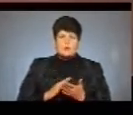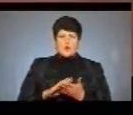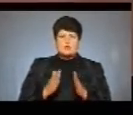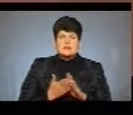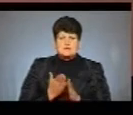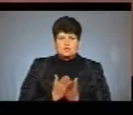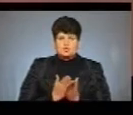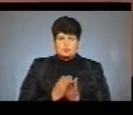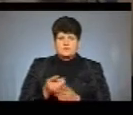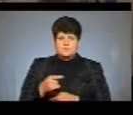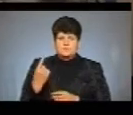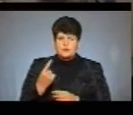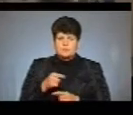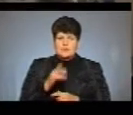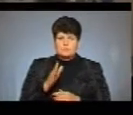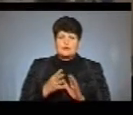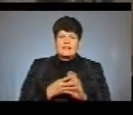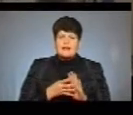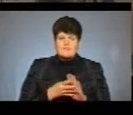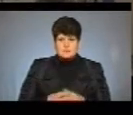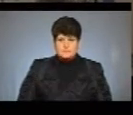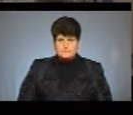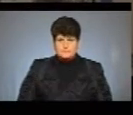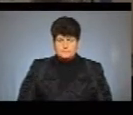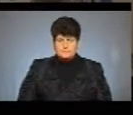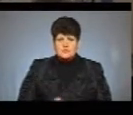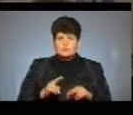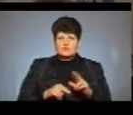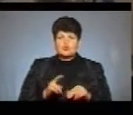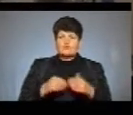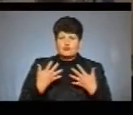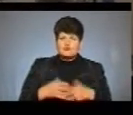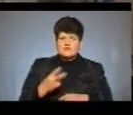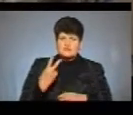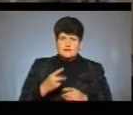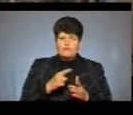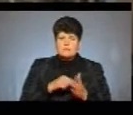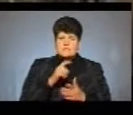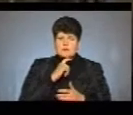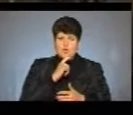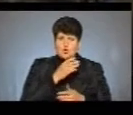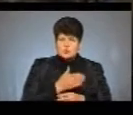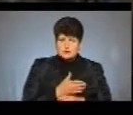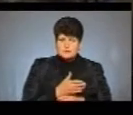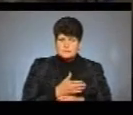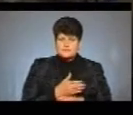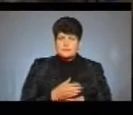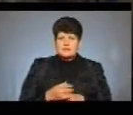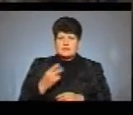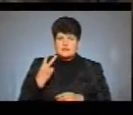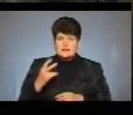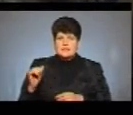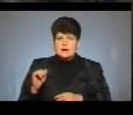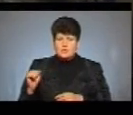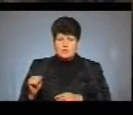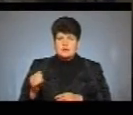служби. На Тернопільщині їх буде 9. Тернопіль, значить, збудовано вже 2 казарми місто Броди, на виході 2 казарми Теребовля,